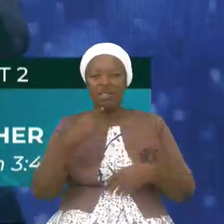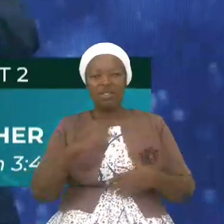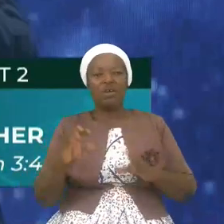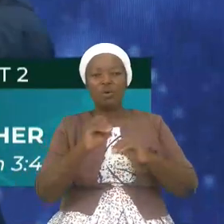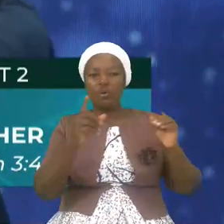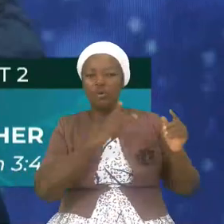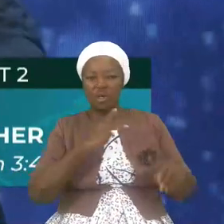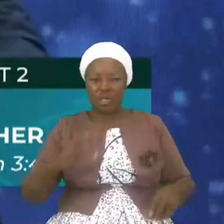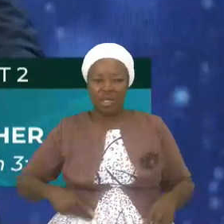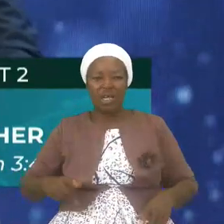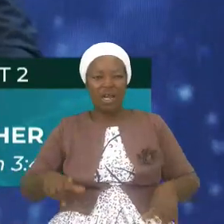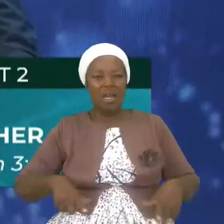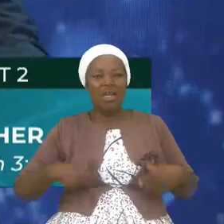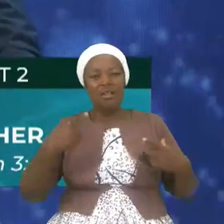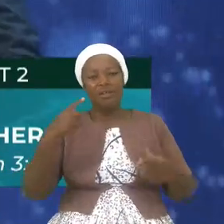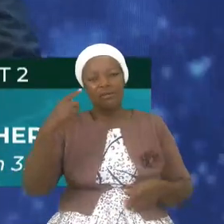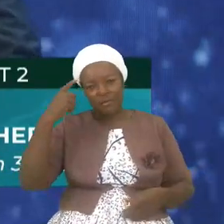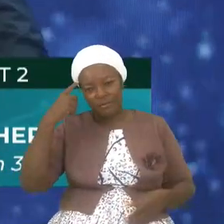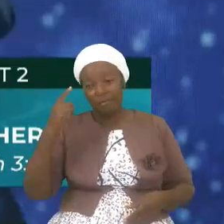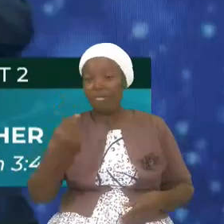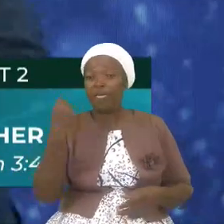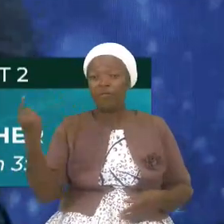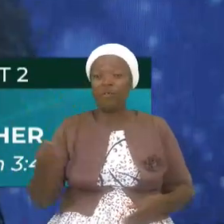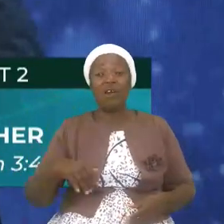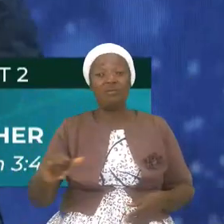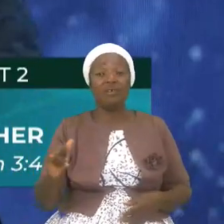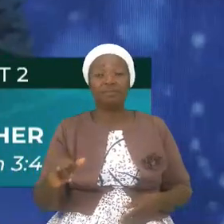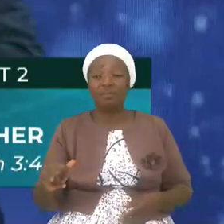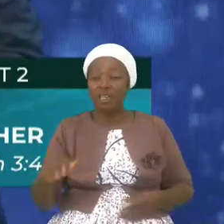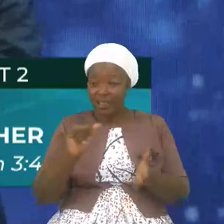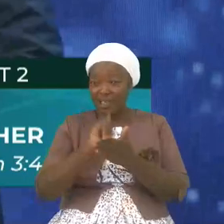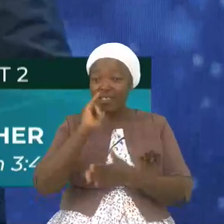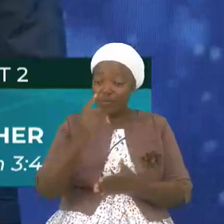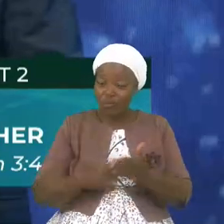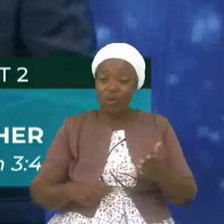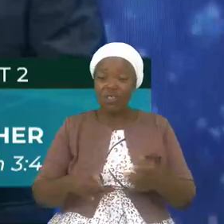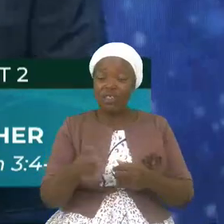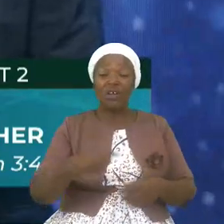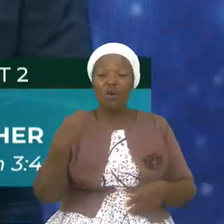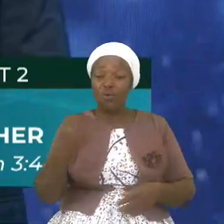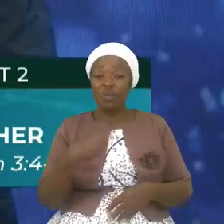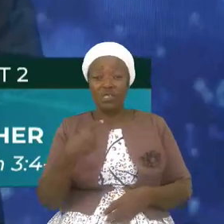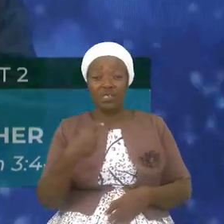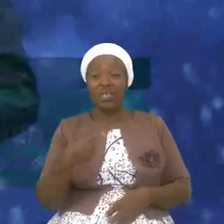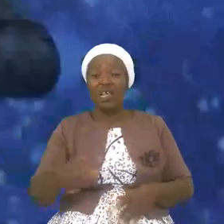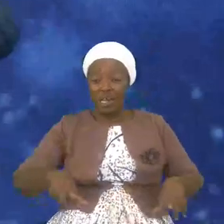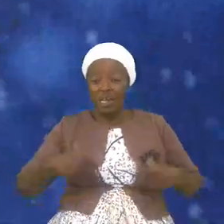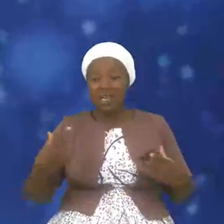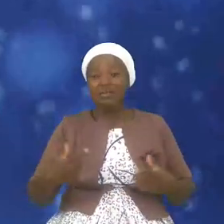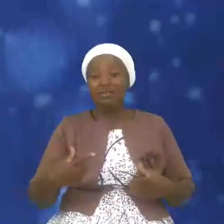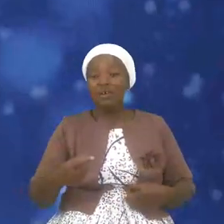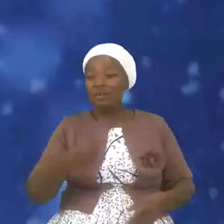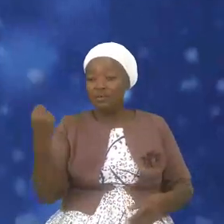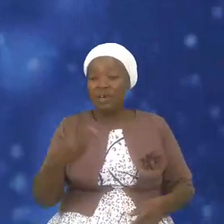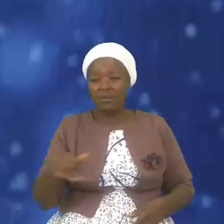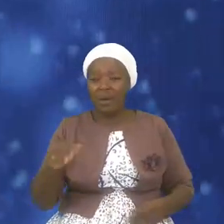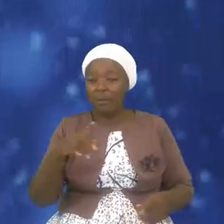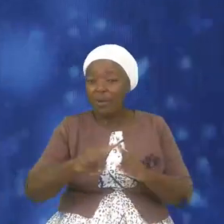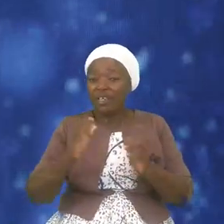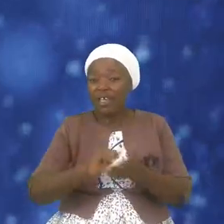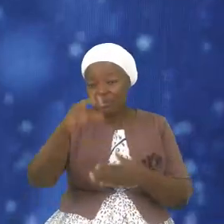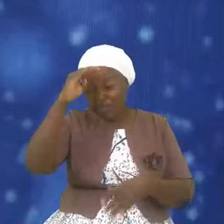vit éternellement. C'est ce qu'ils disent toujours, vit éternellement. L'homme est mort cette nuit même là, est mort cette